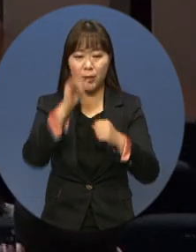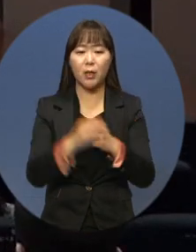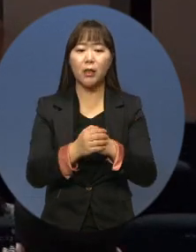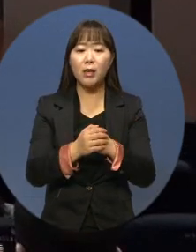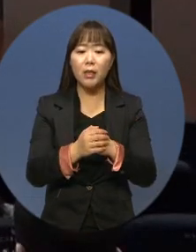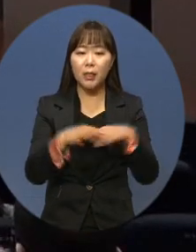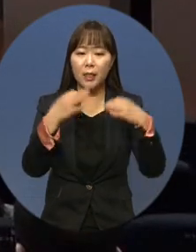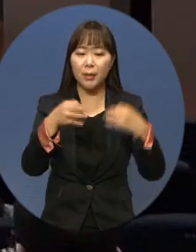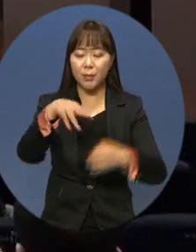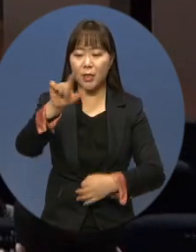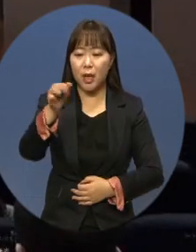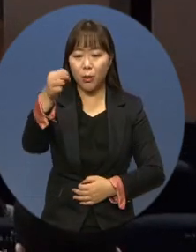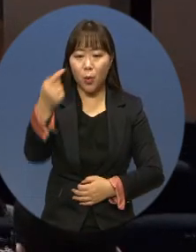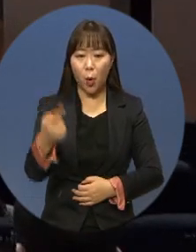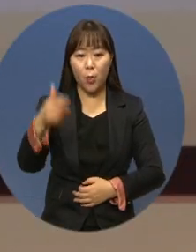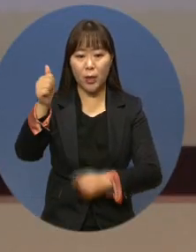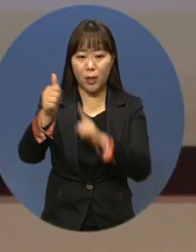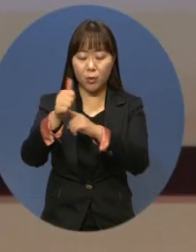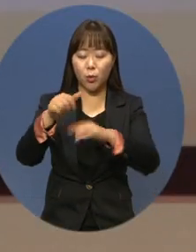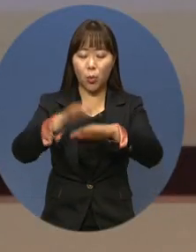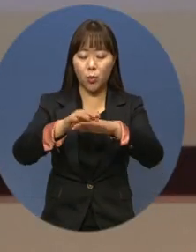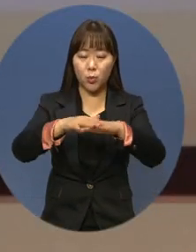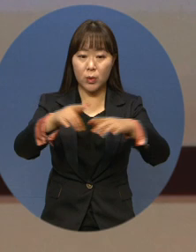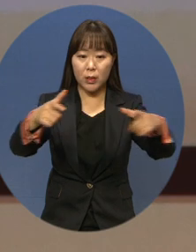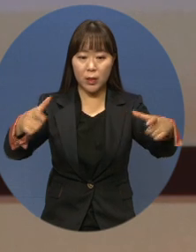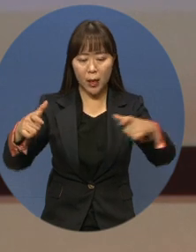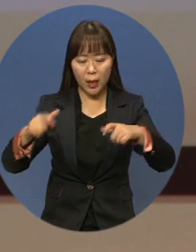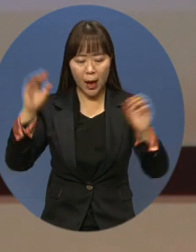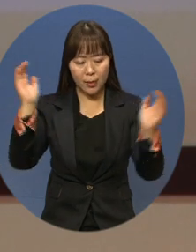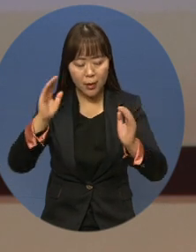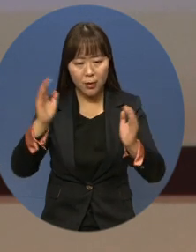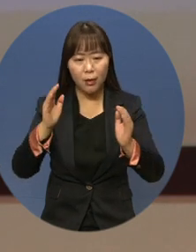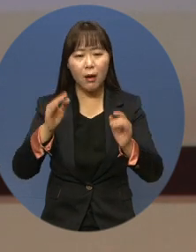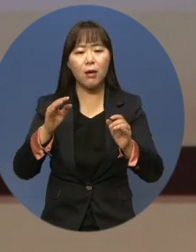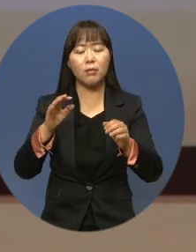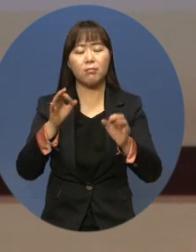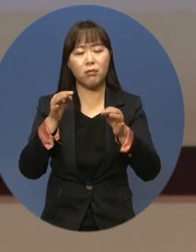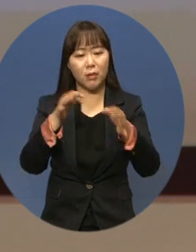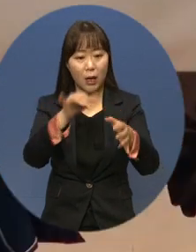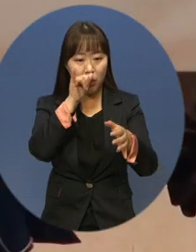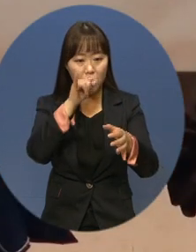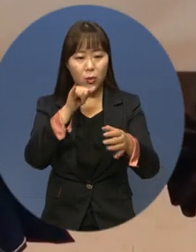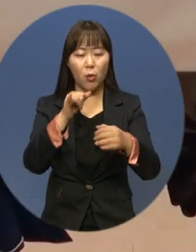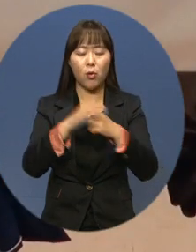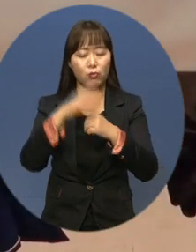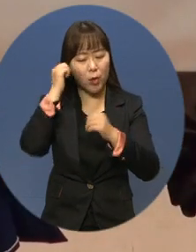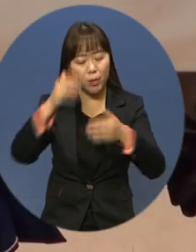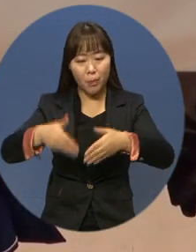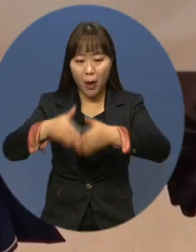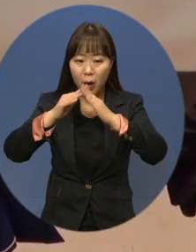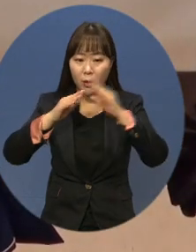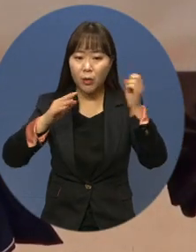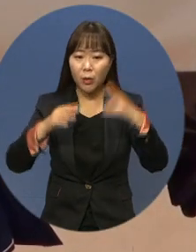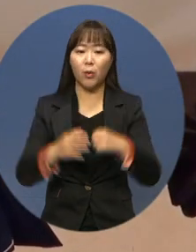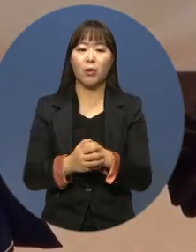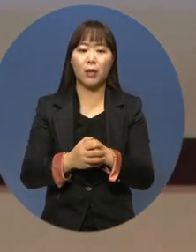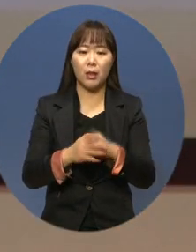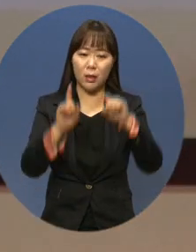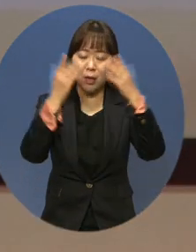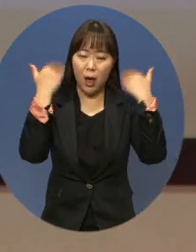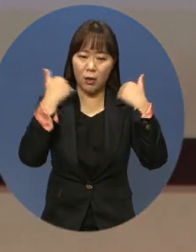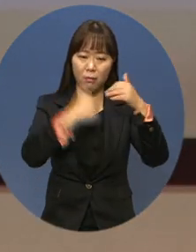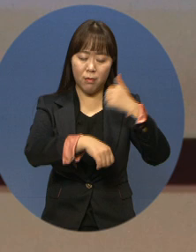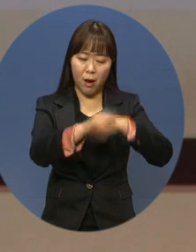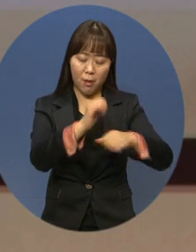받은 김찬호 회장은 농촌지역 학생들을 위한 장학금 지원, 장학숙 건립 지원, 대학의